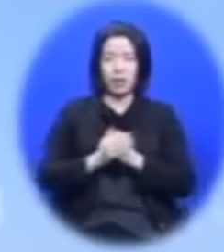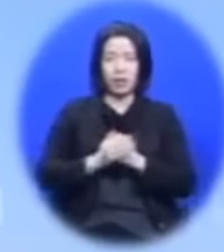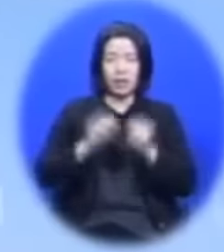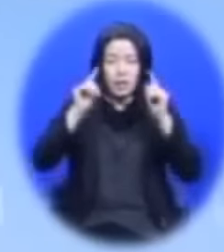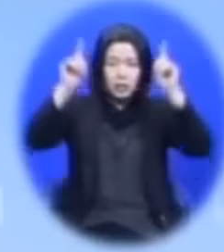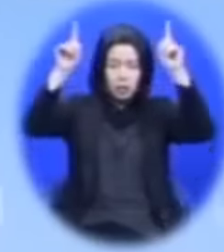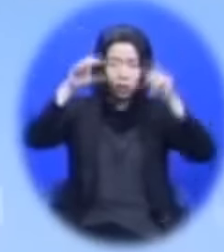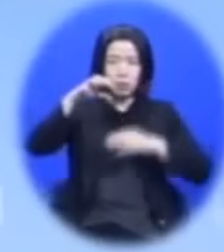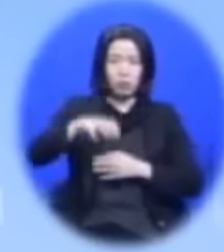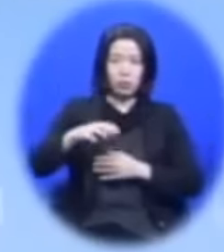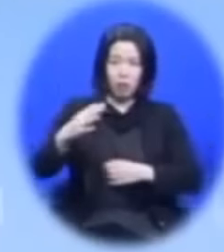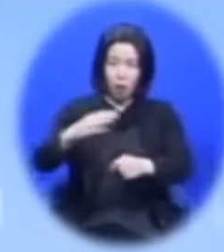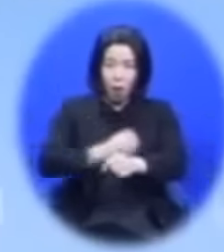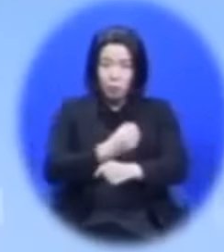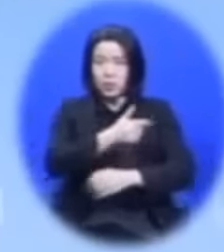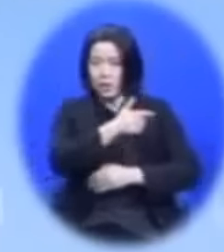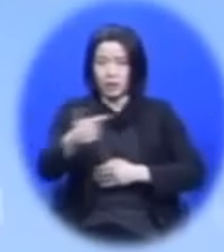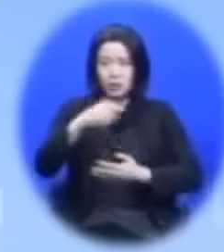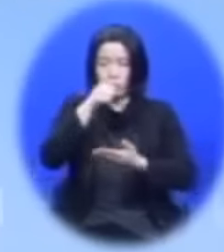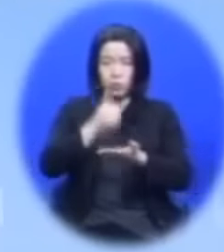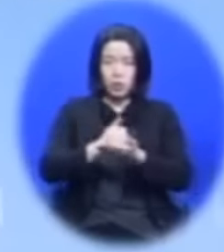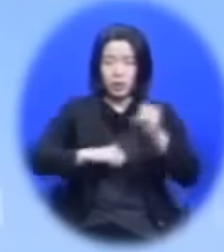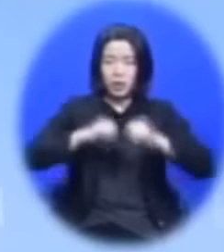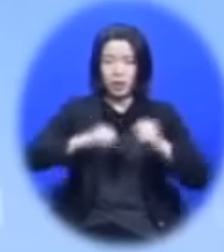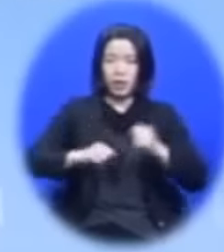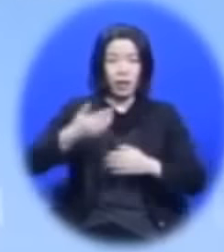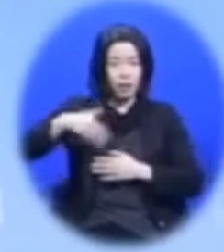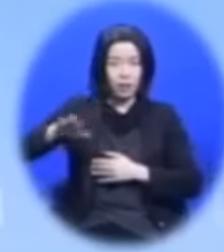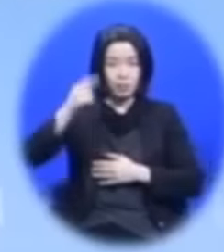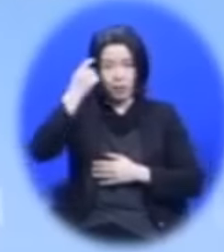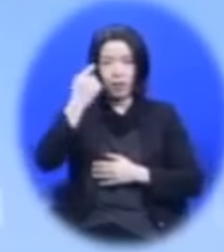지옥은 무슨 엄청난 죄를 지어야 가는 겁니까?